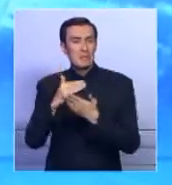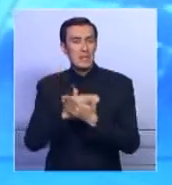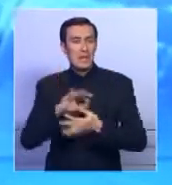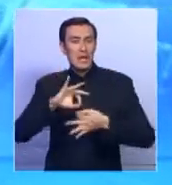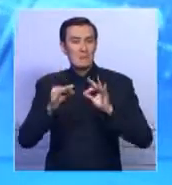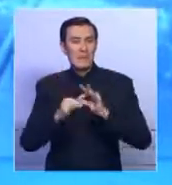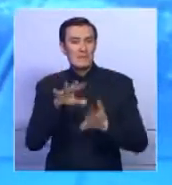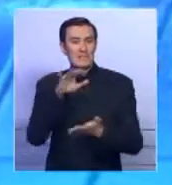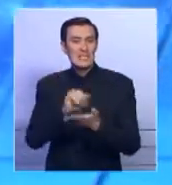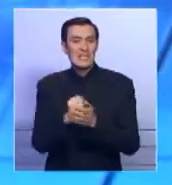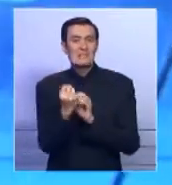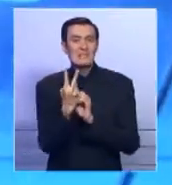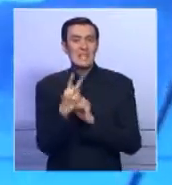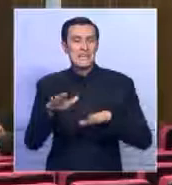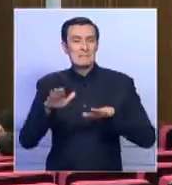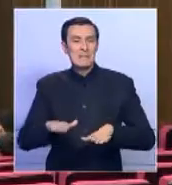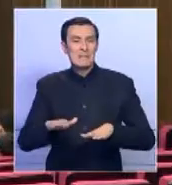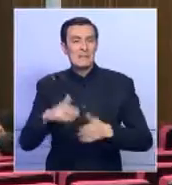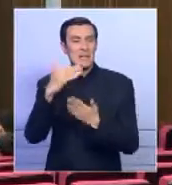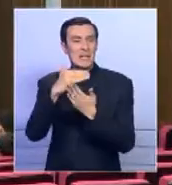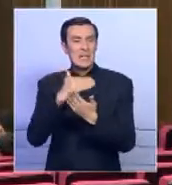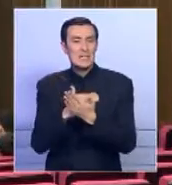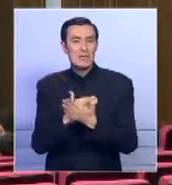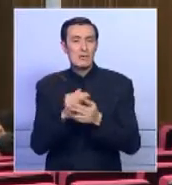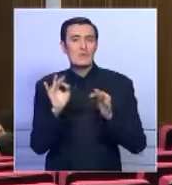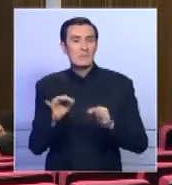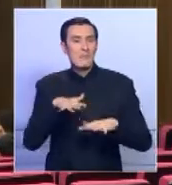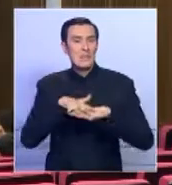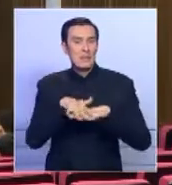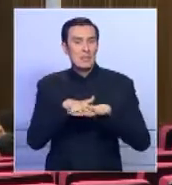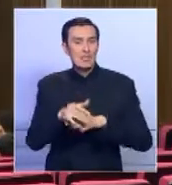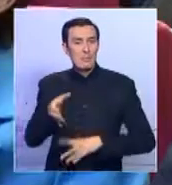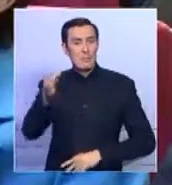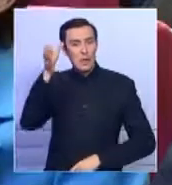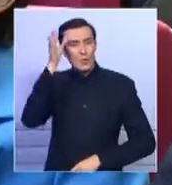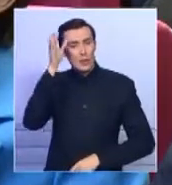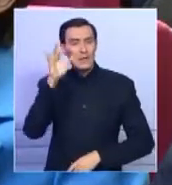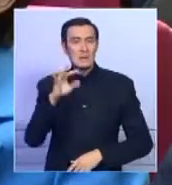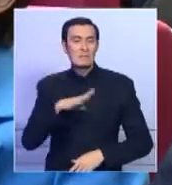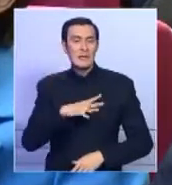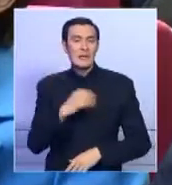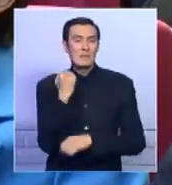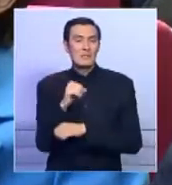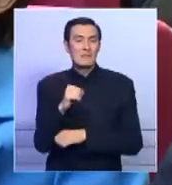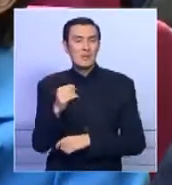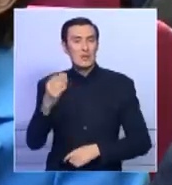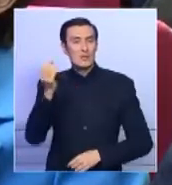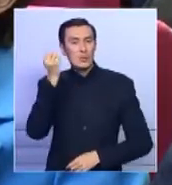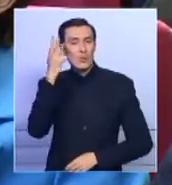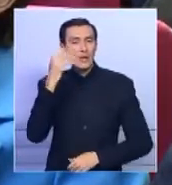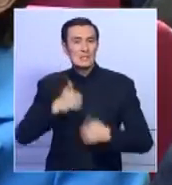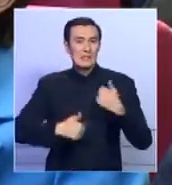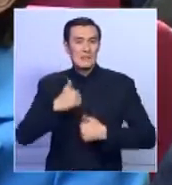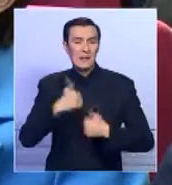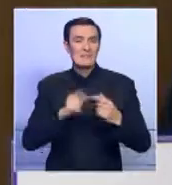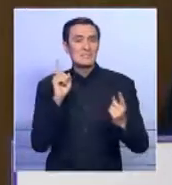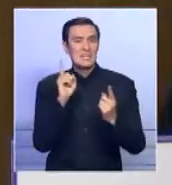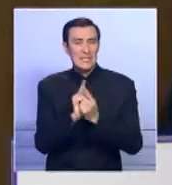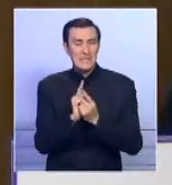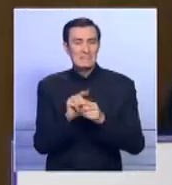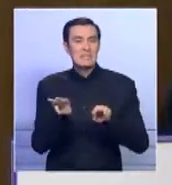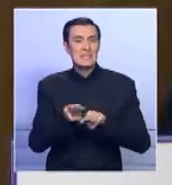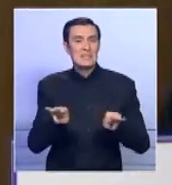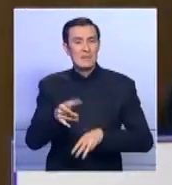позволило стране занять 12 место в рейтинге по естественно-математическим наукам. С призерами интеллектуальных соревнований этого года встретились